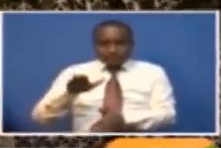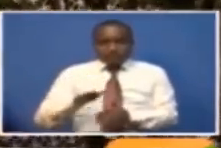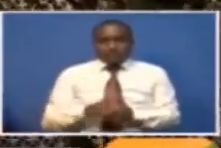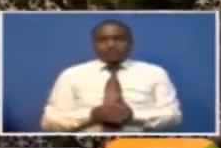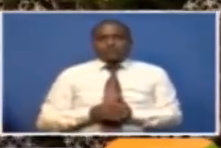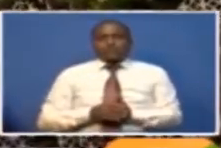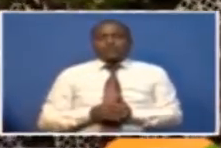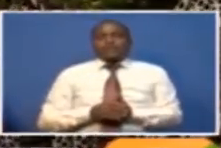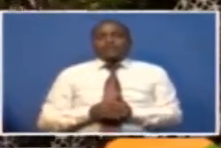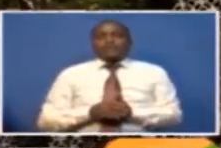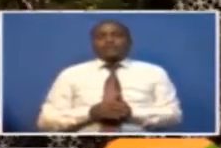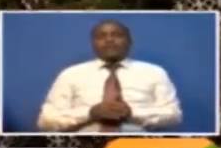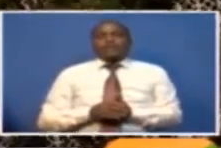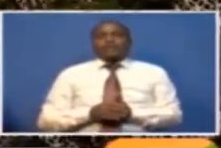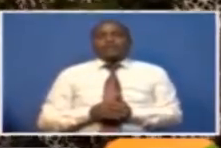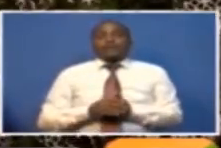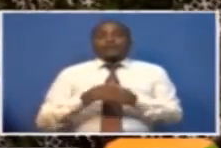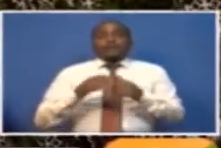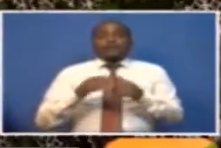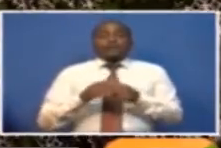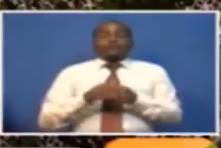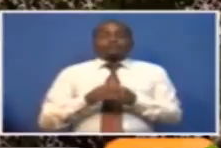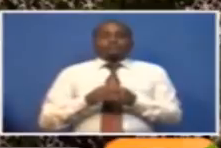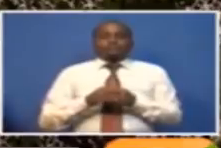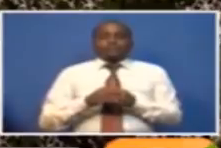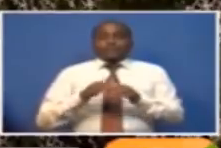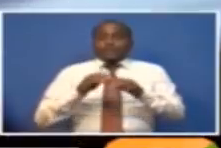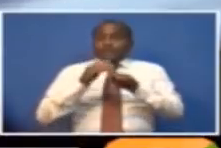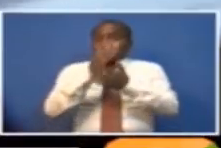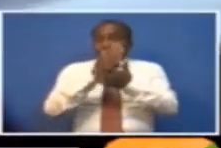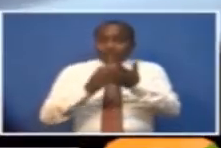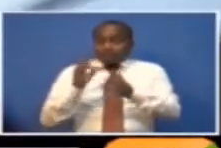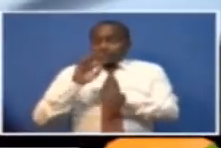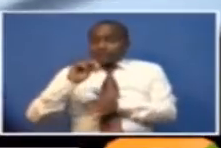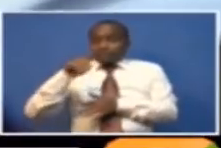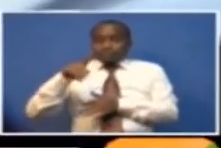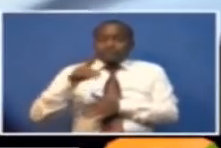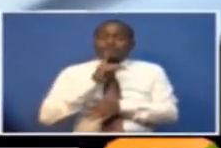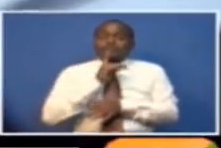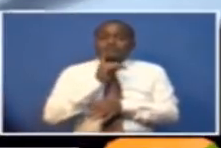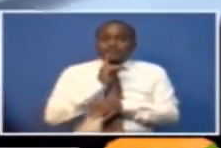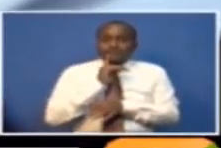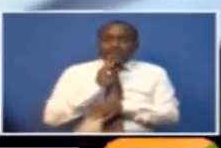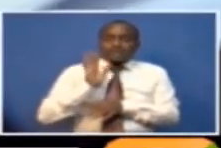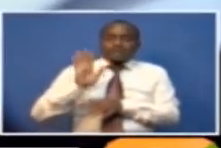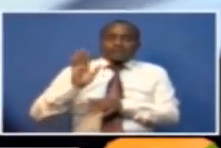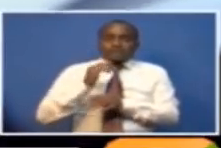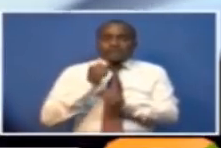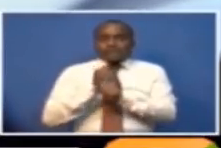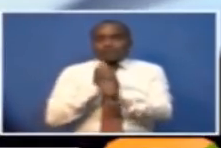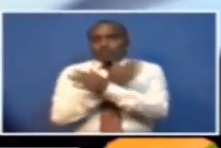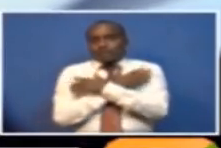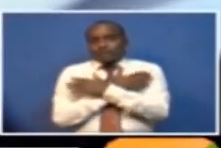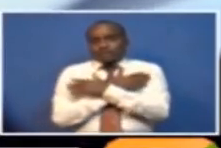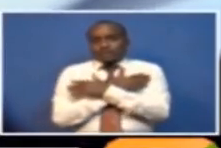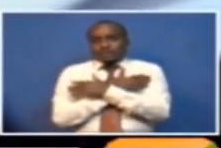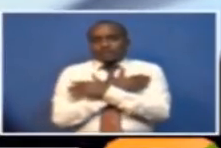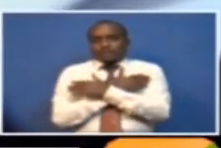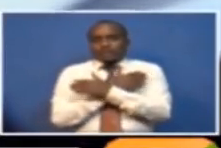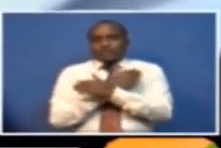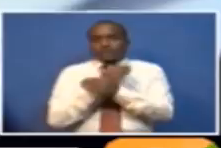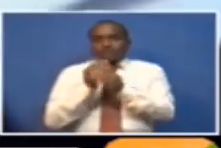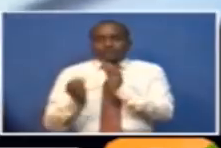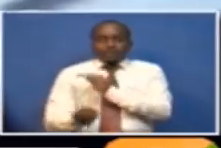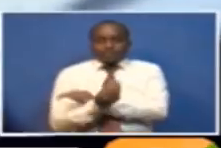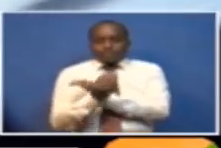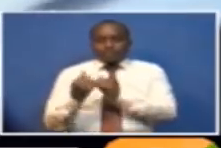Kega ilipolamba sakafu. Baadhi ya wabunge walidai kwamba wenzao walikonyezwa kuhakikisha ripoti